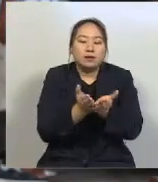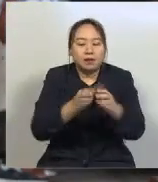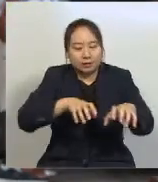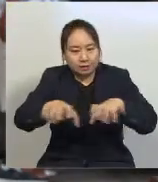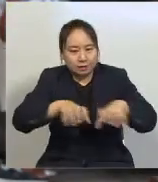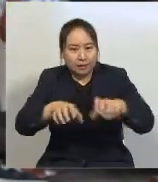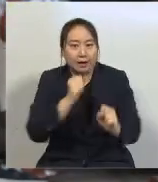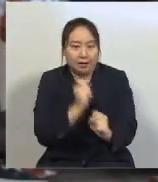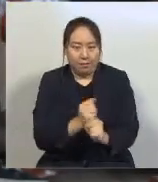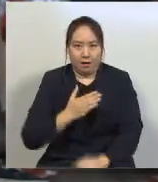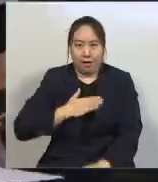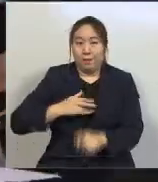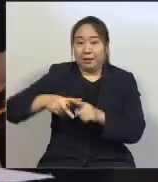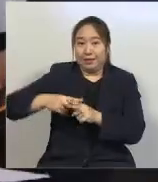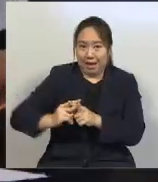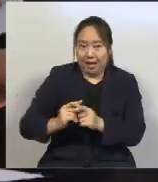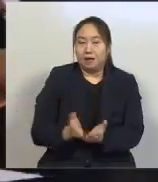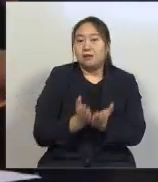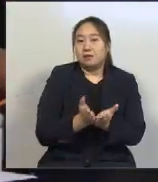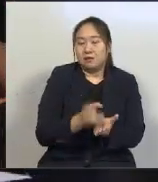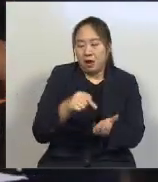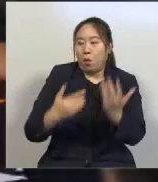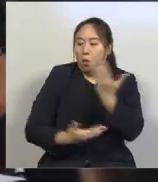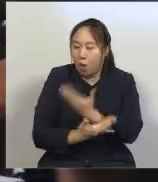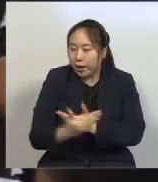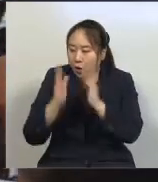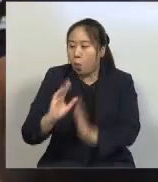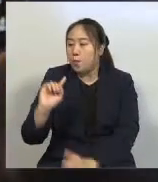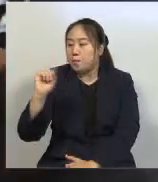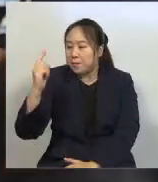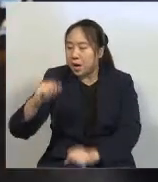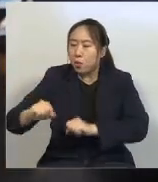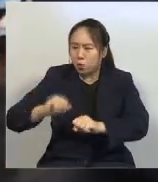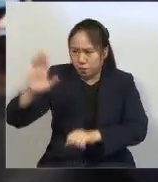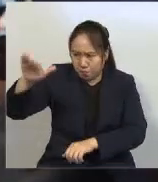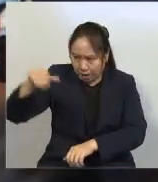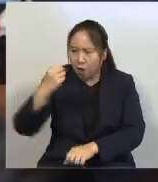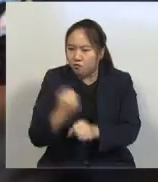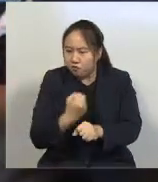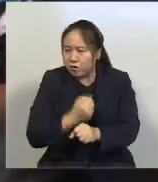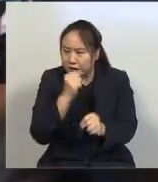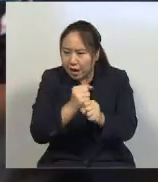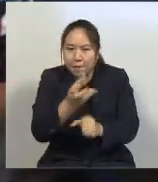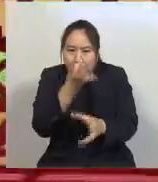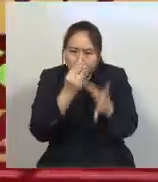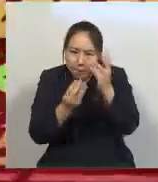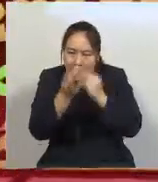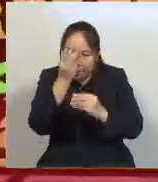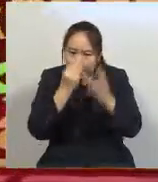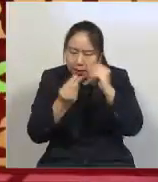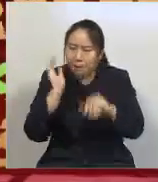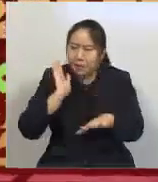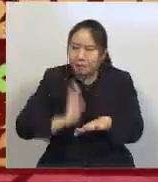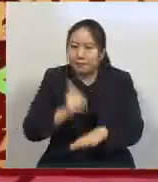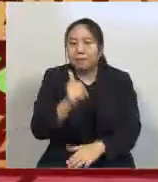ในฐานะของช่างทำเรือพระจะเปิดโอกาสให้คนรุ่นใหม่ได้ลองฝึกทำและเรียนรู้เพิ่มเติมเพื่อให้เกิดความชำนาญ